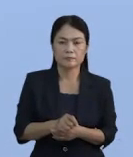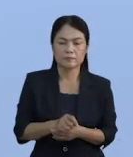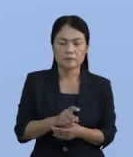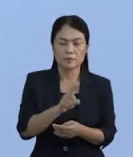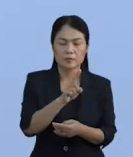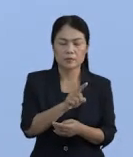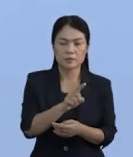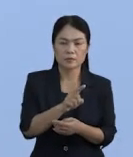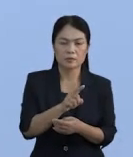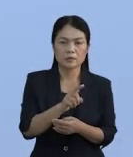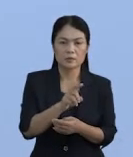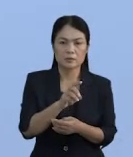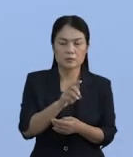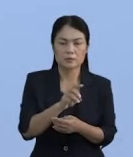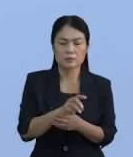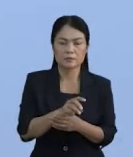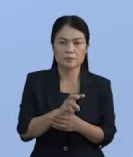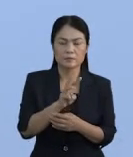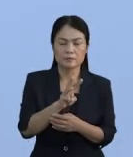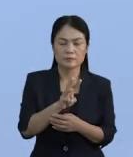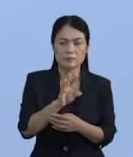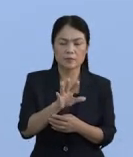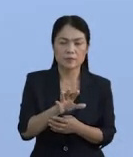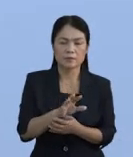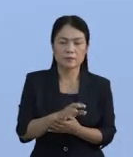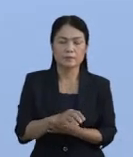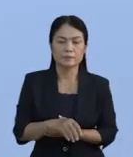mùi rồi sam